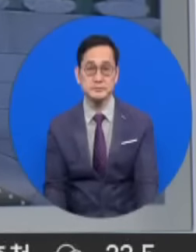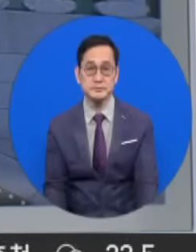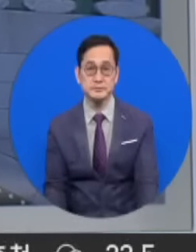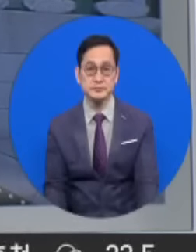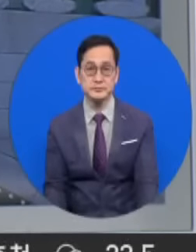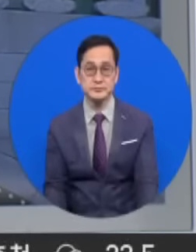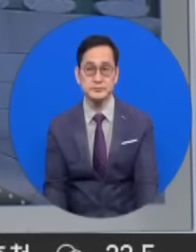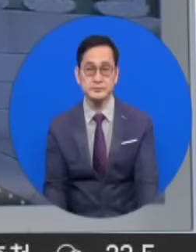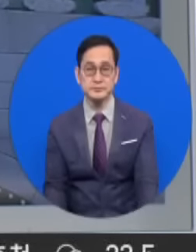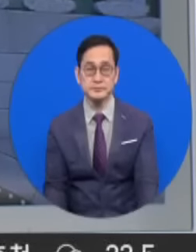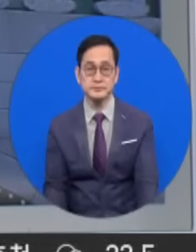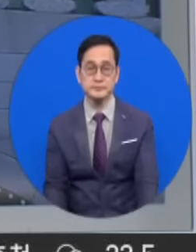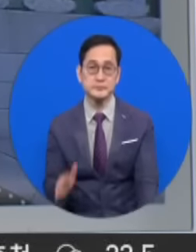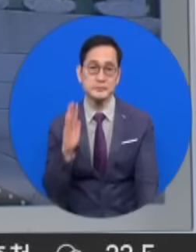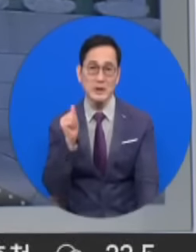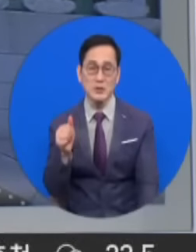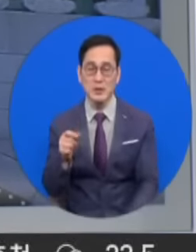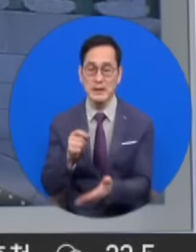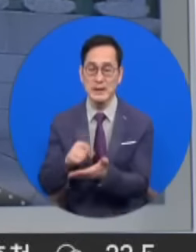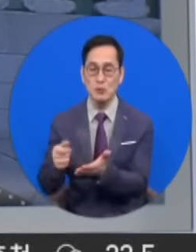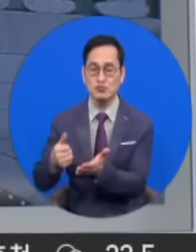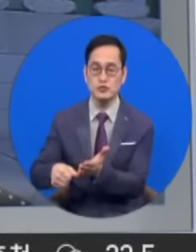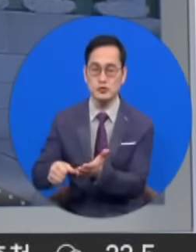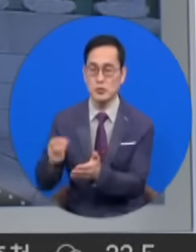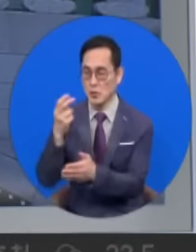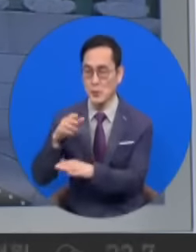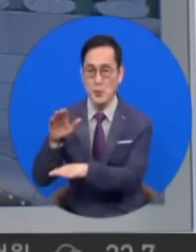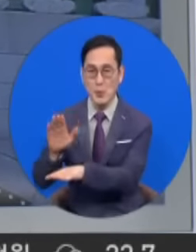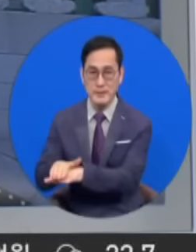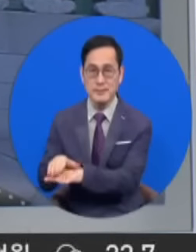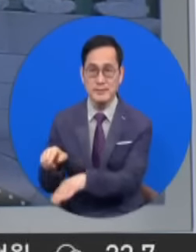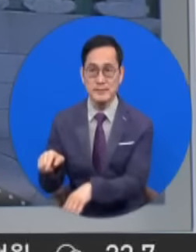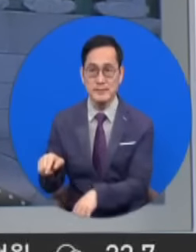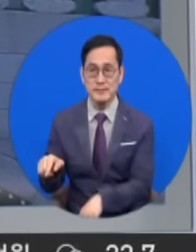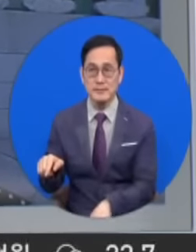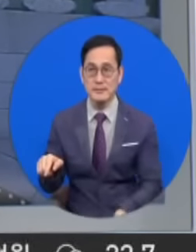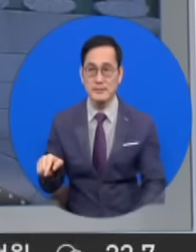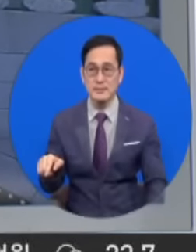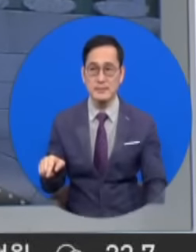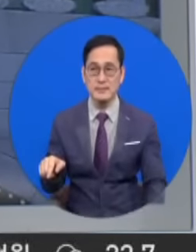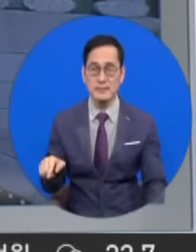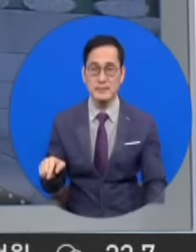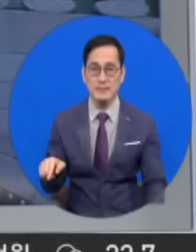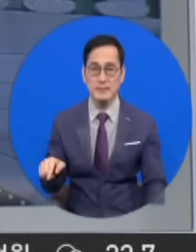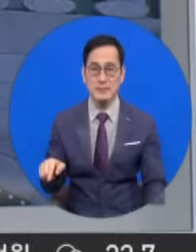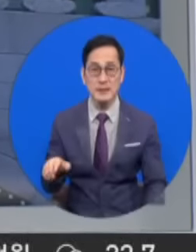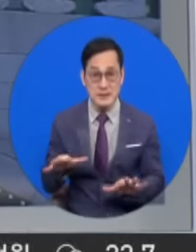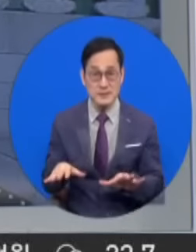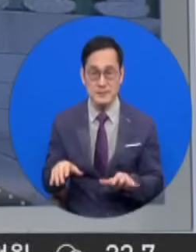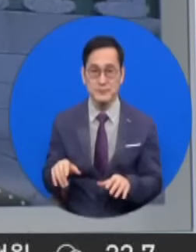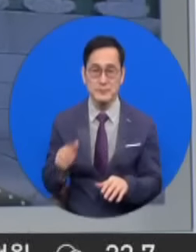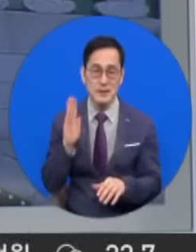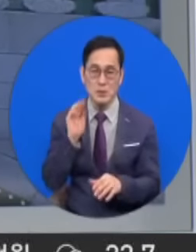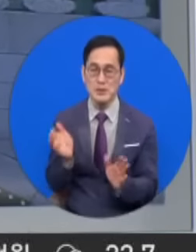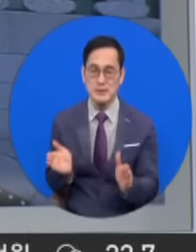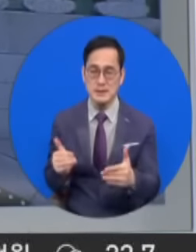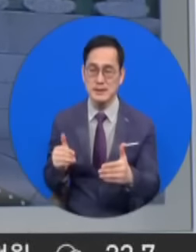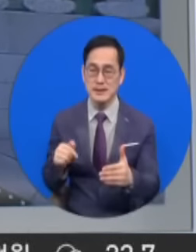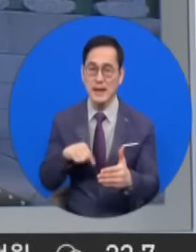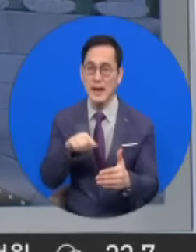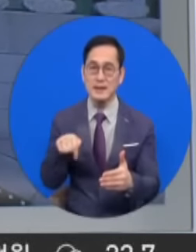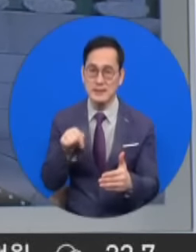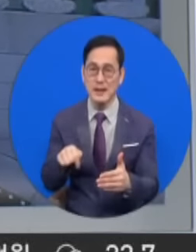한때는 이 대통령 기록물로 보관돼 있다라고 했는데 대통령실 청사에 포장 그대로 보관돼 있다라는 비서실장의 말씀이에요.